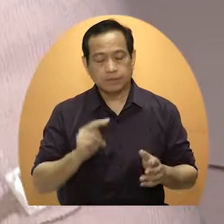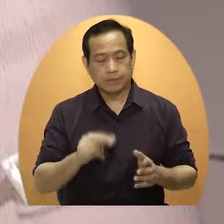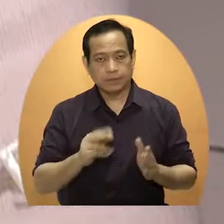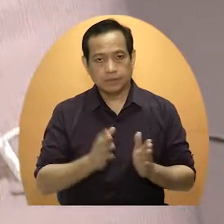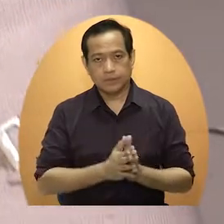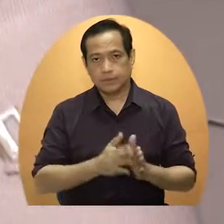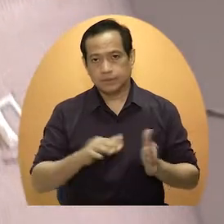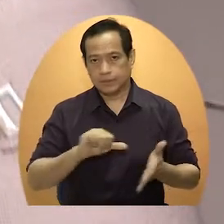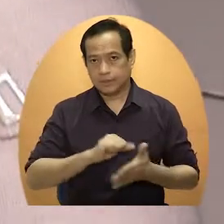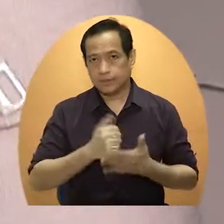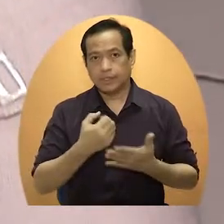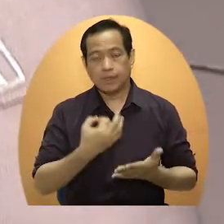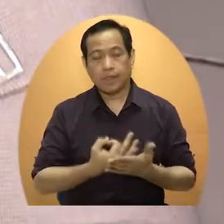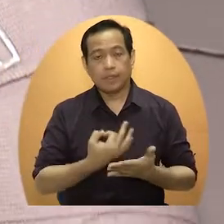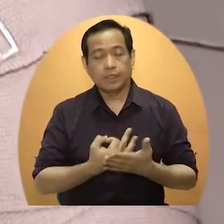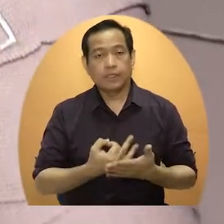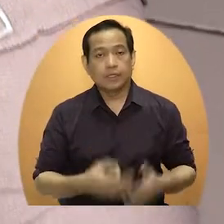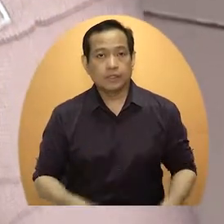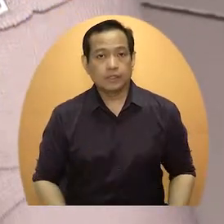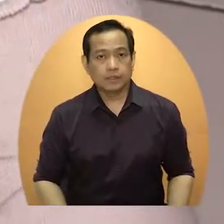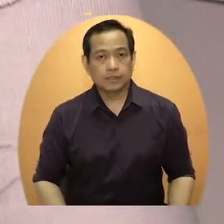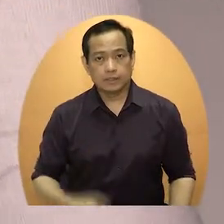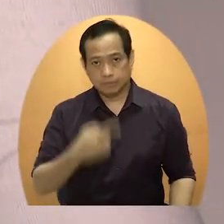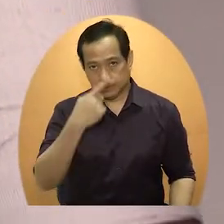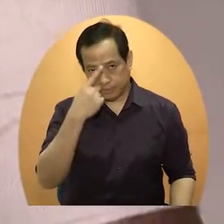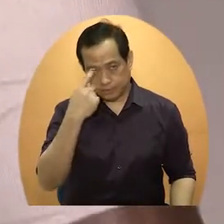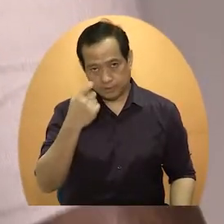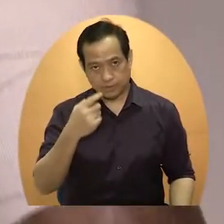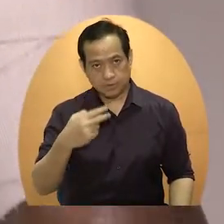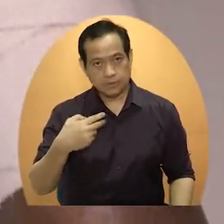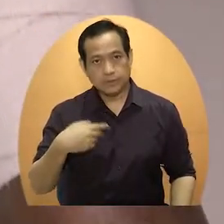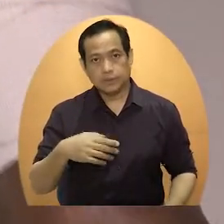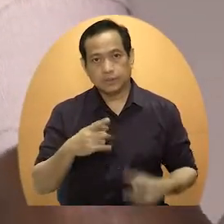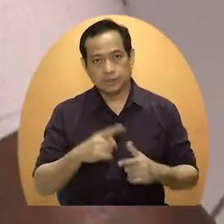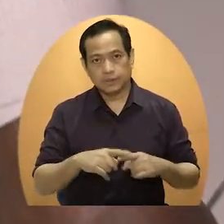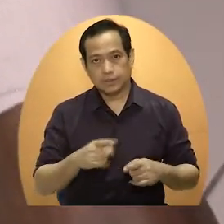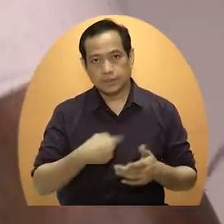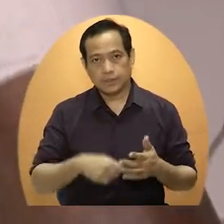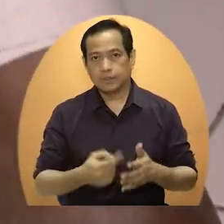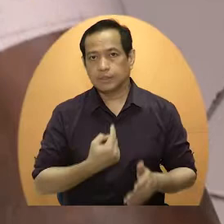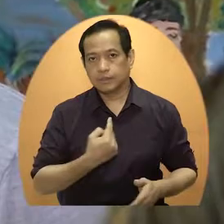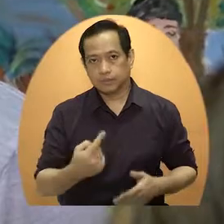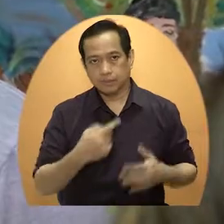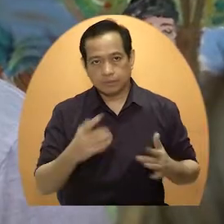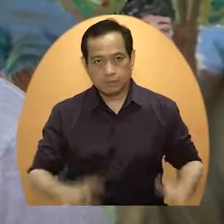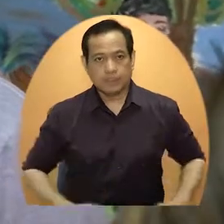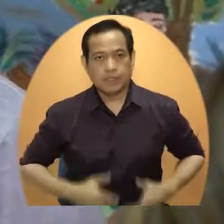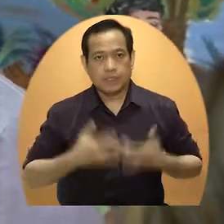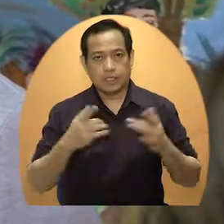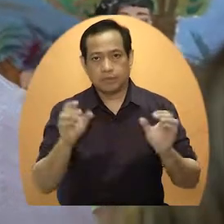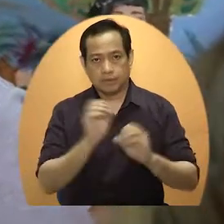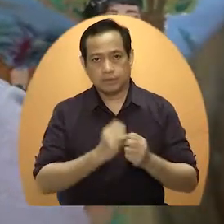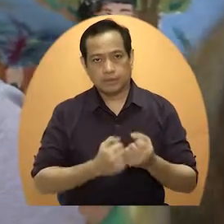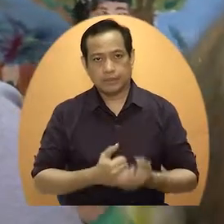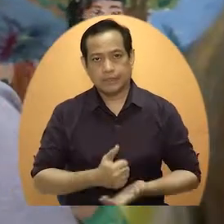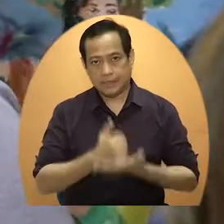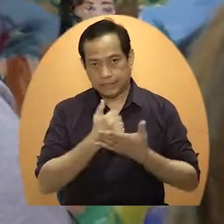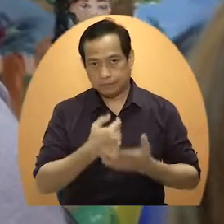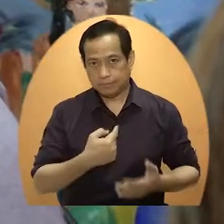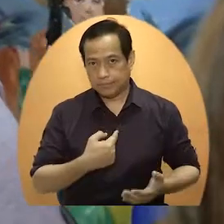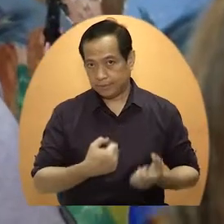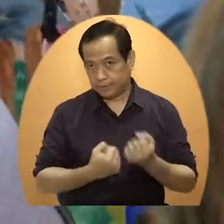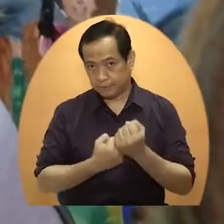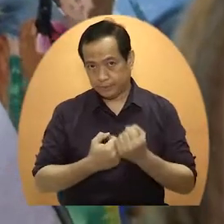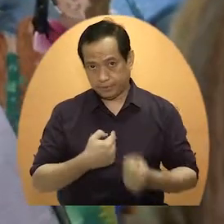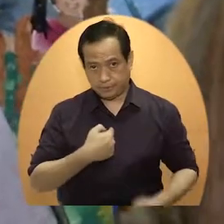mga kailanganin ko. Kasi po, hindi ko kakayanin po, mag-isa lang po ako sa buhay at walang tumutulong